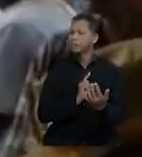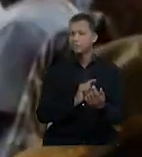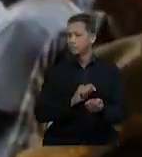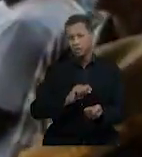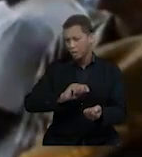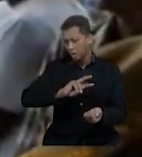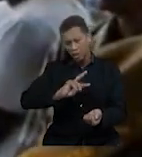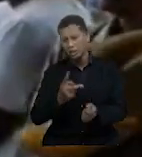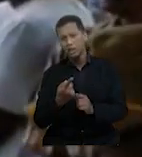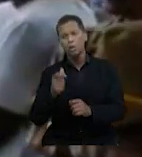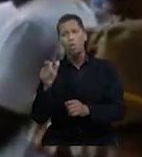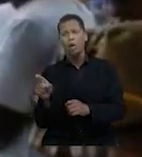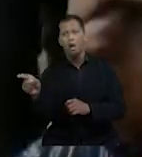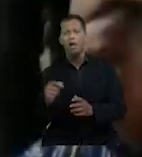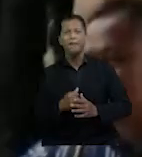dikuasai.